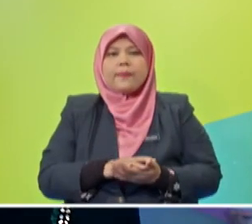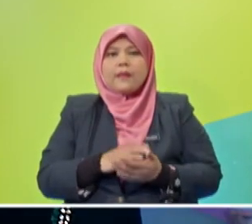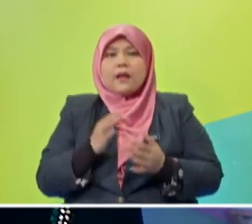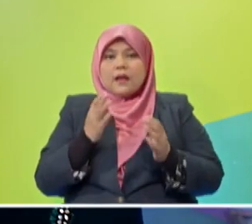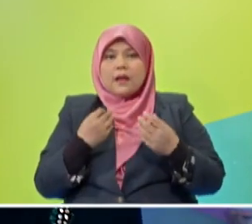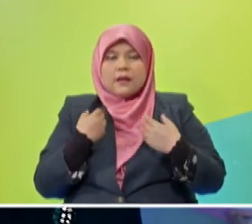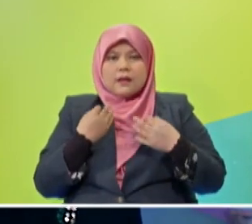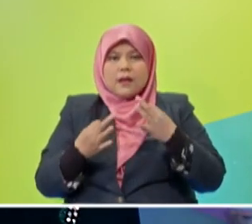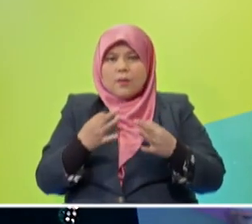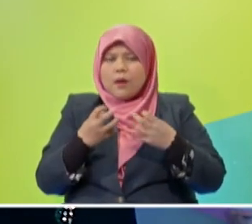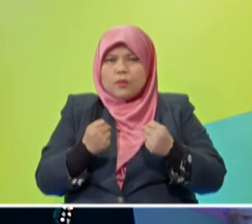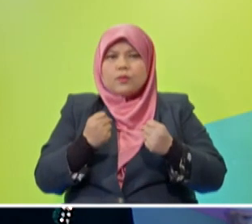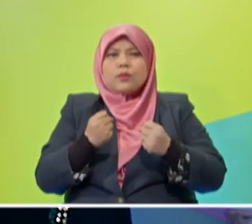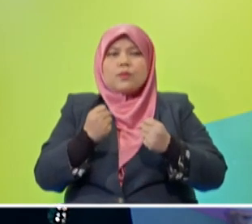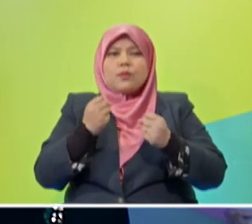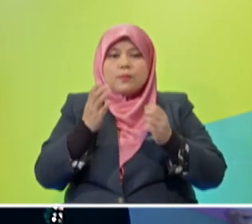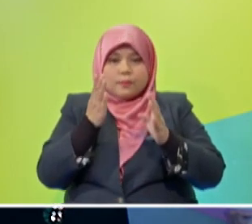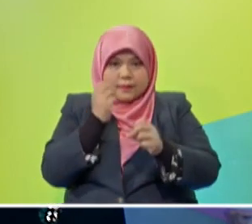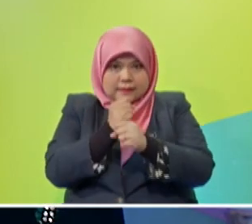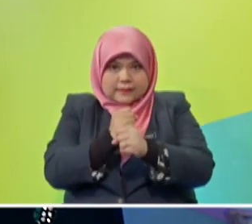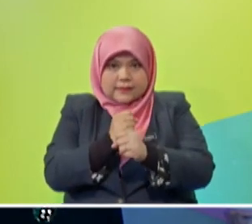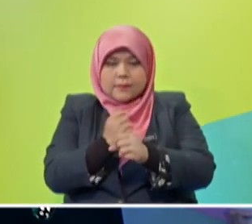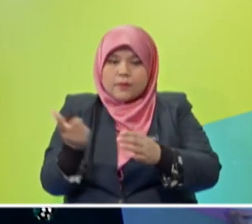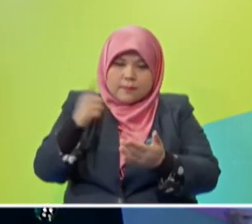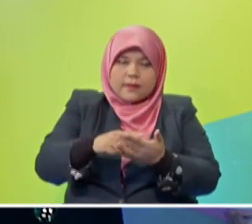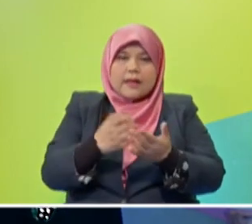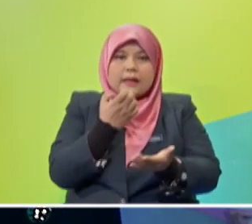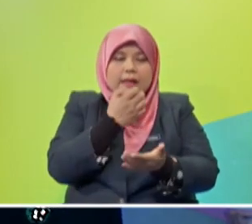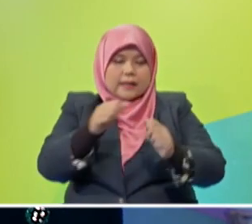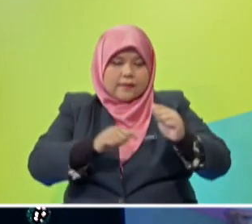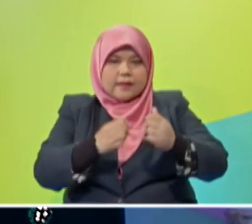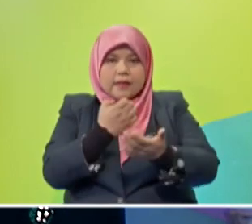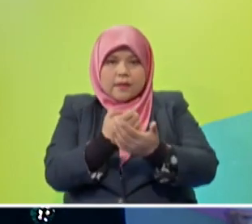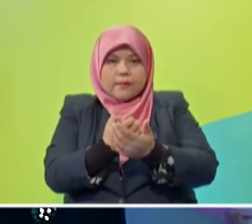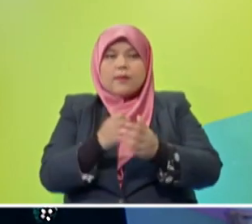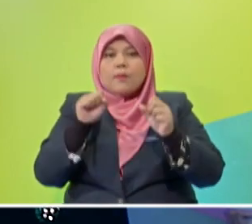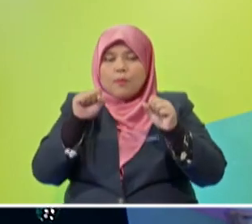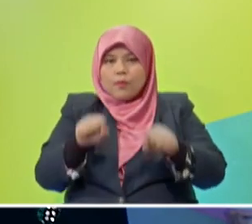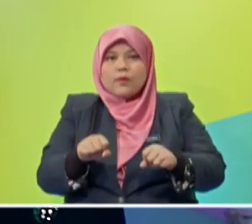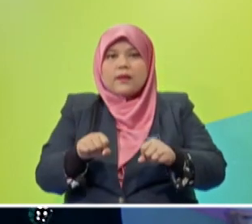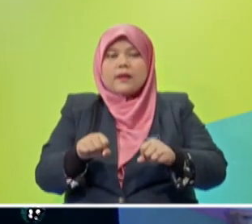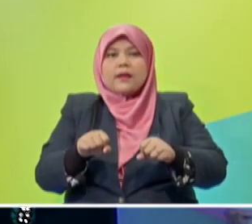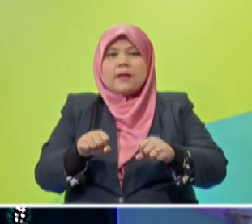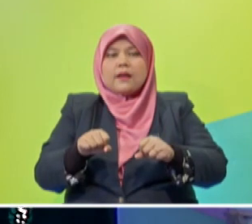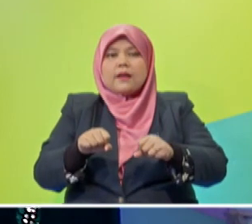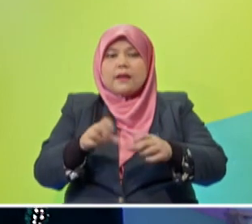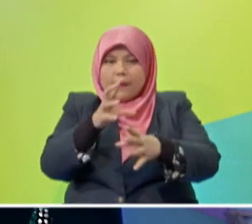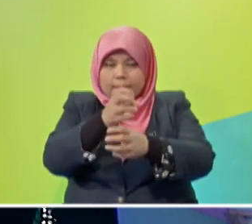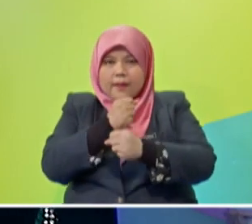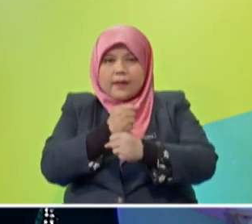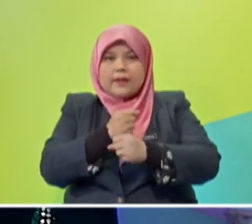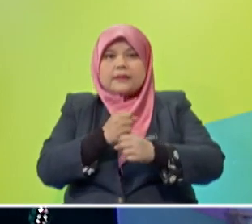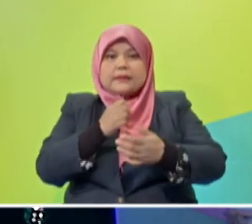bekerja ataupun melibatkan diri dalam mana-mana aktiviti ekonomi, maka dia mampu untuk memenuhi keperluan asas untuk diri